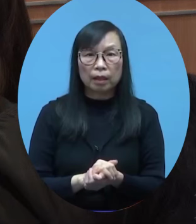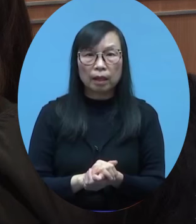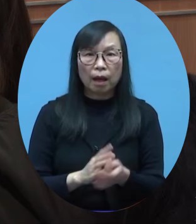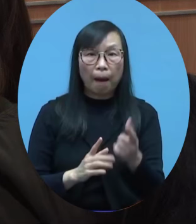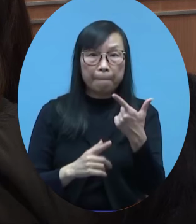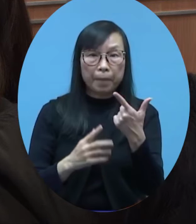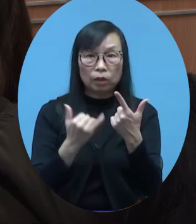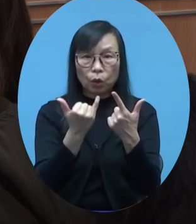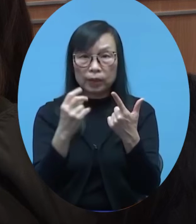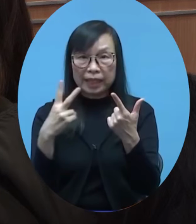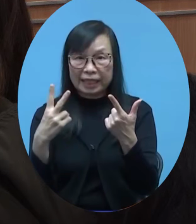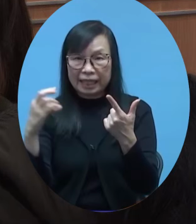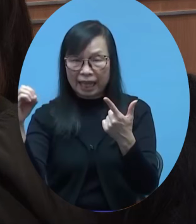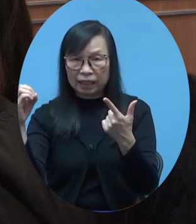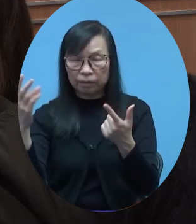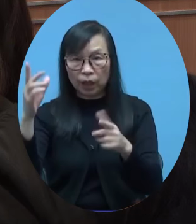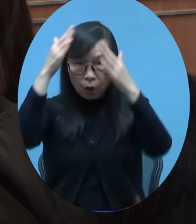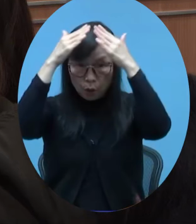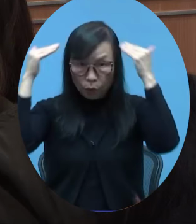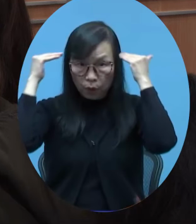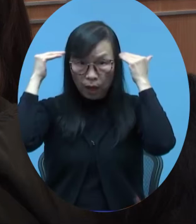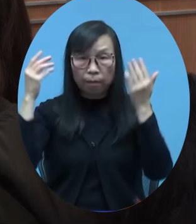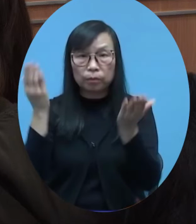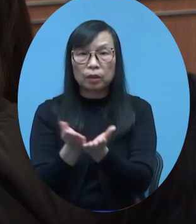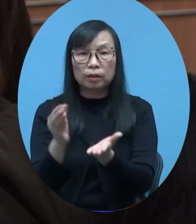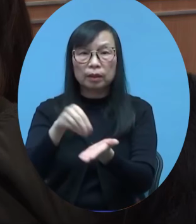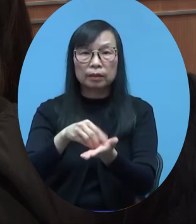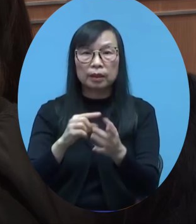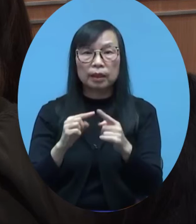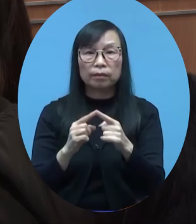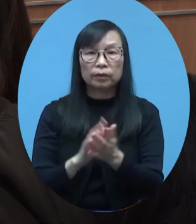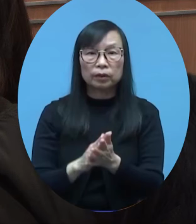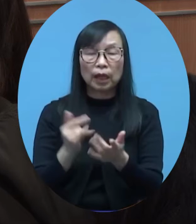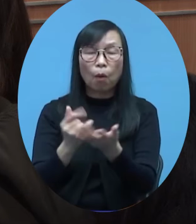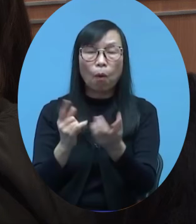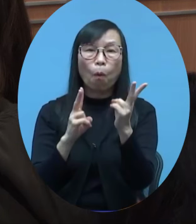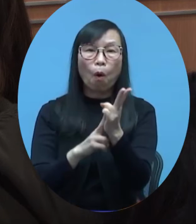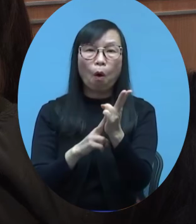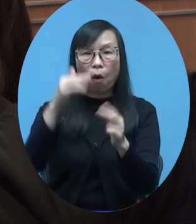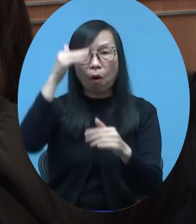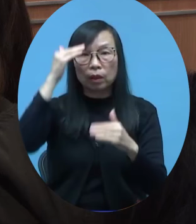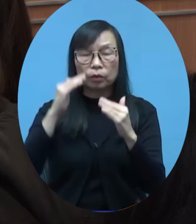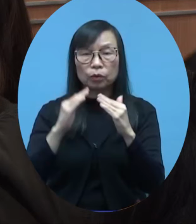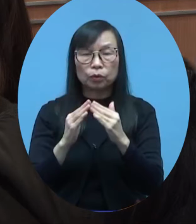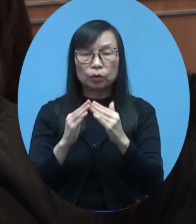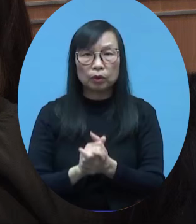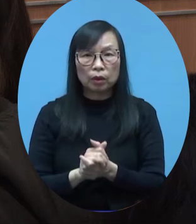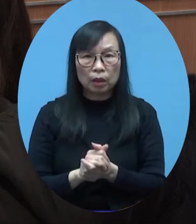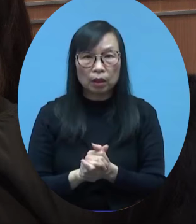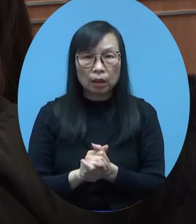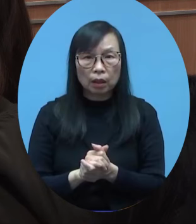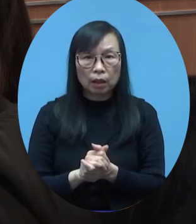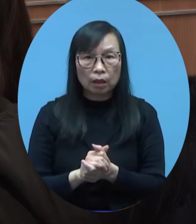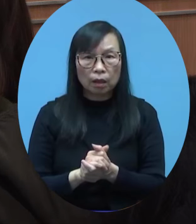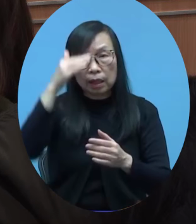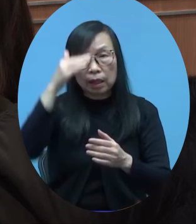8620，即係嗰個越南嘅確診者咧，即係佢頭先有講過佢去過旺角警署，咁其實警署咁佢有冇話有啲即係警